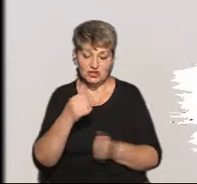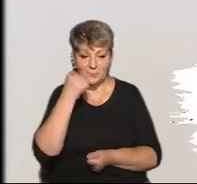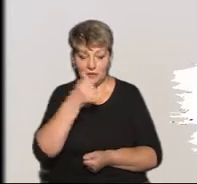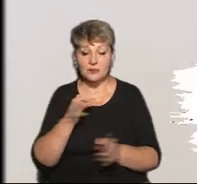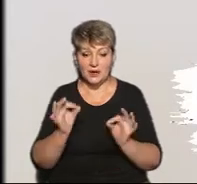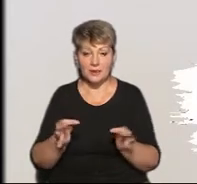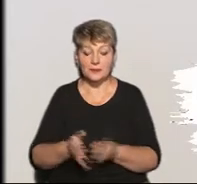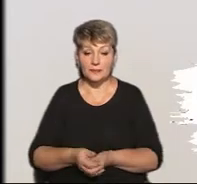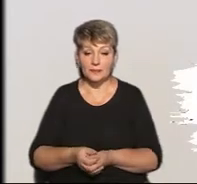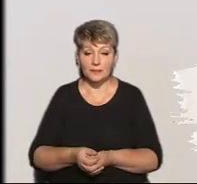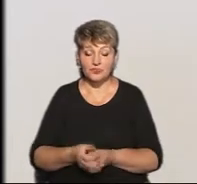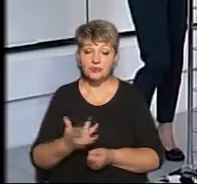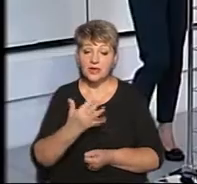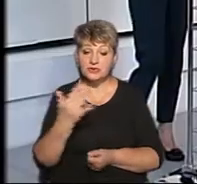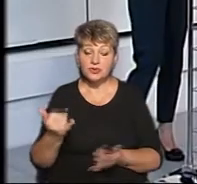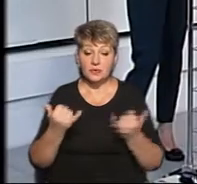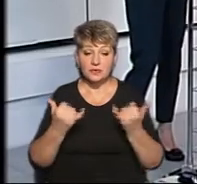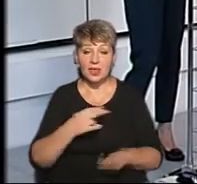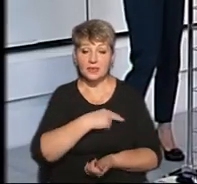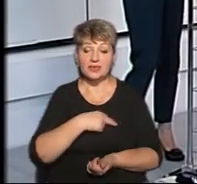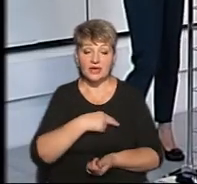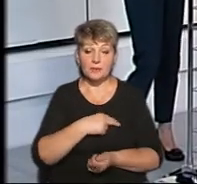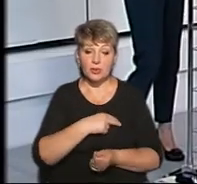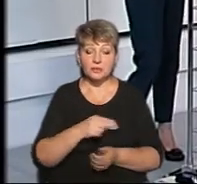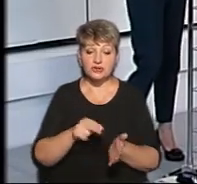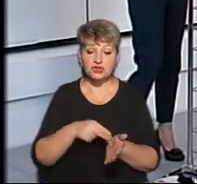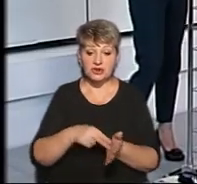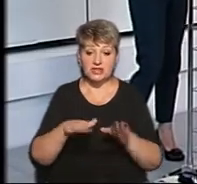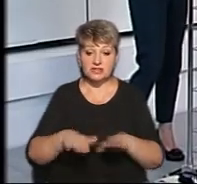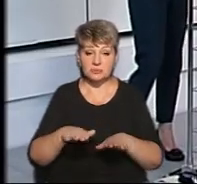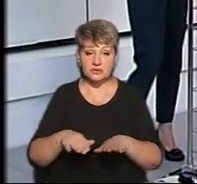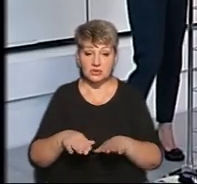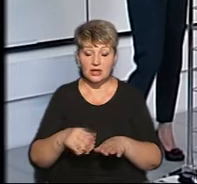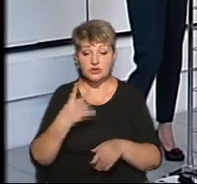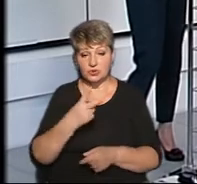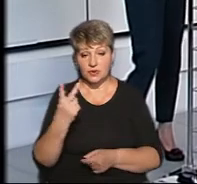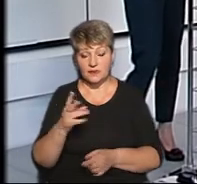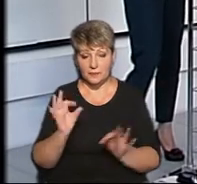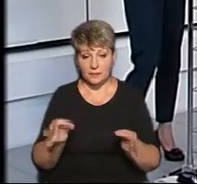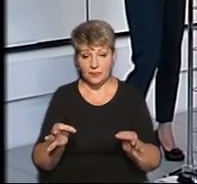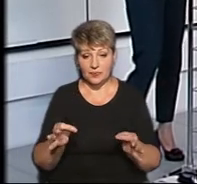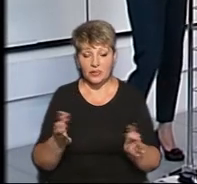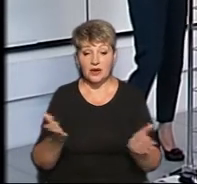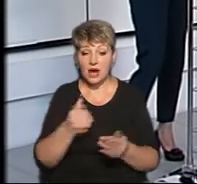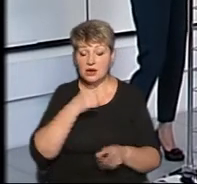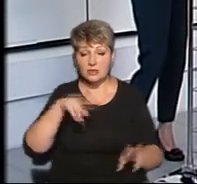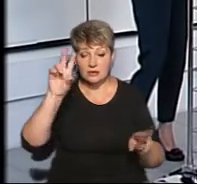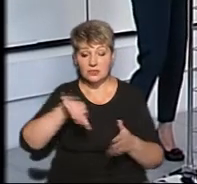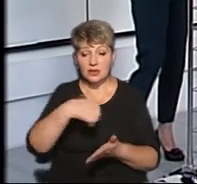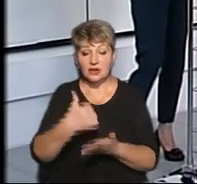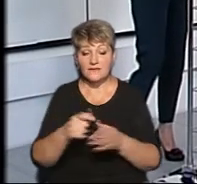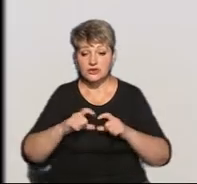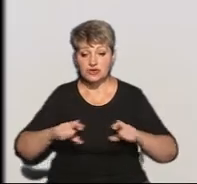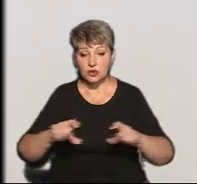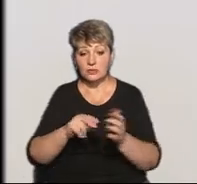1954-го. Правильно. Скільки наразі депутатів у складі Черкаської міської ради? 42. Правильно. Яка назва головного